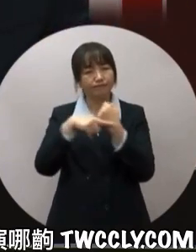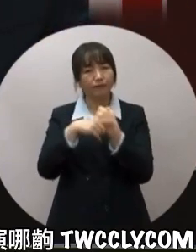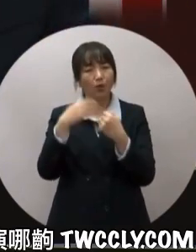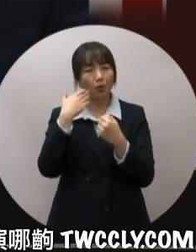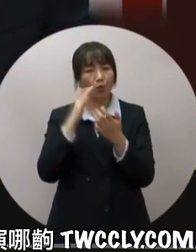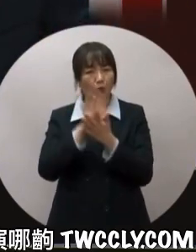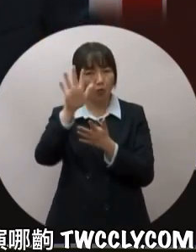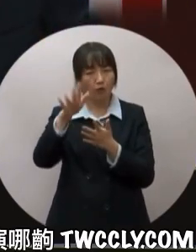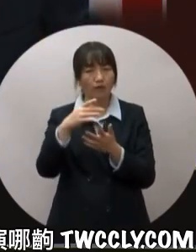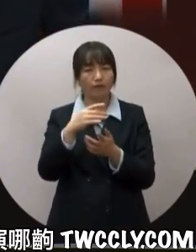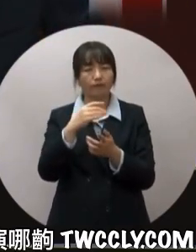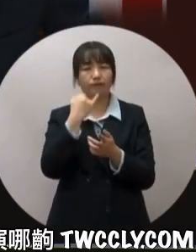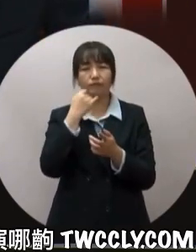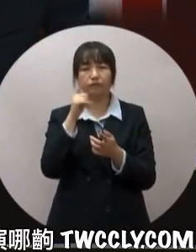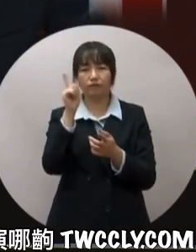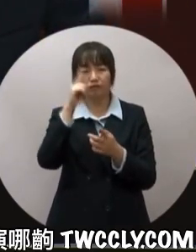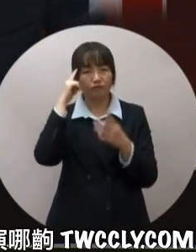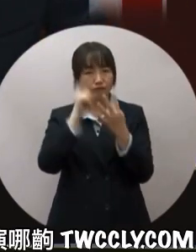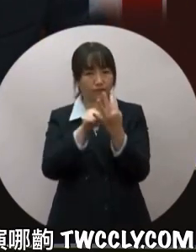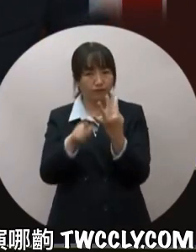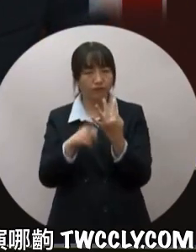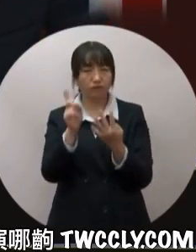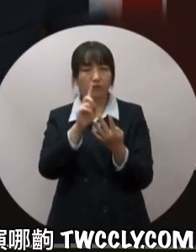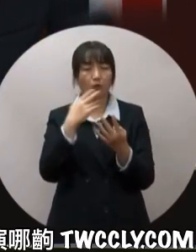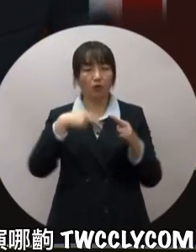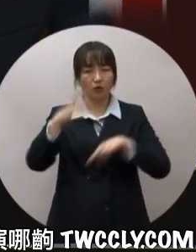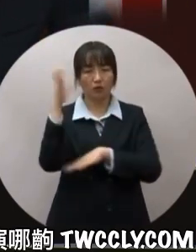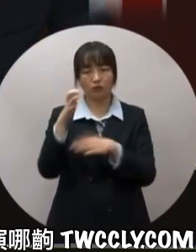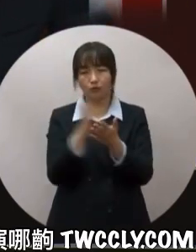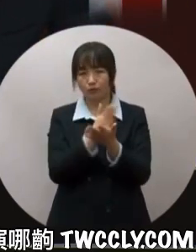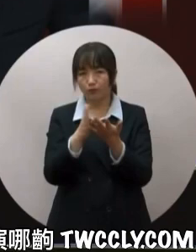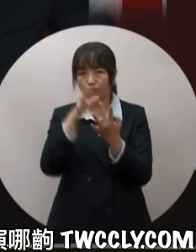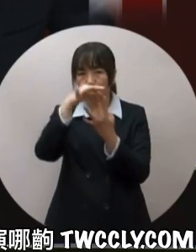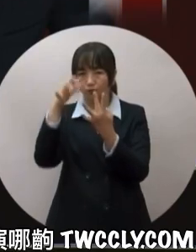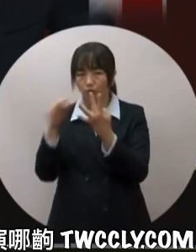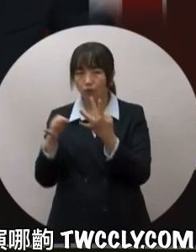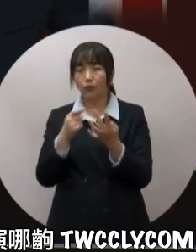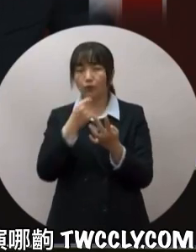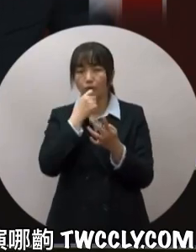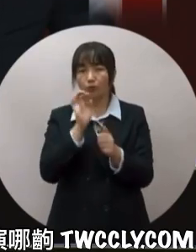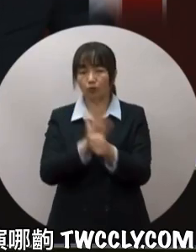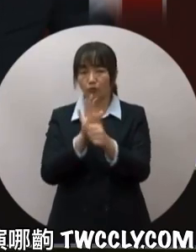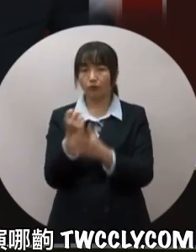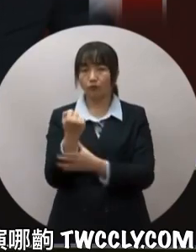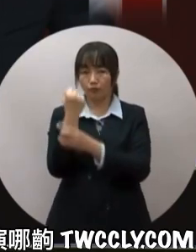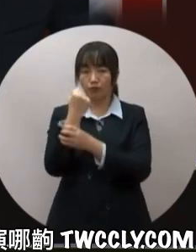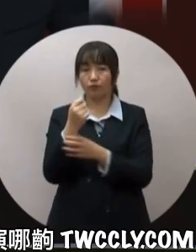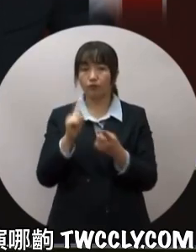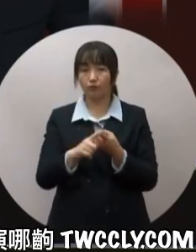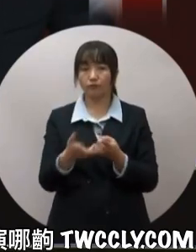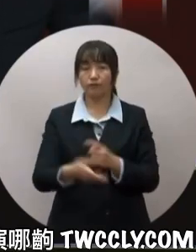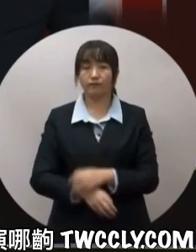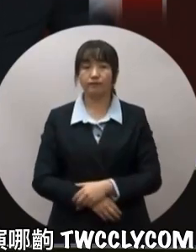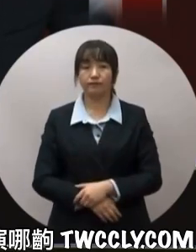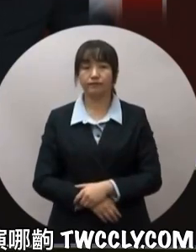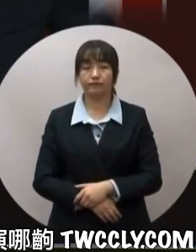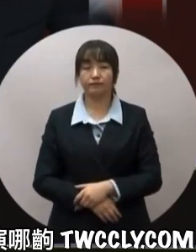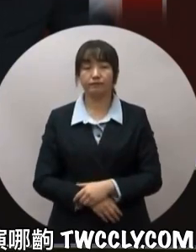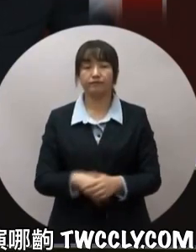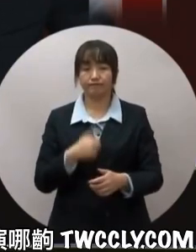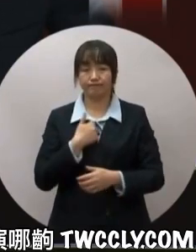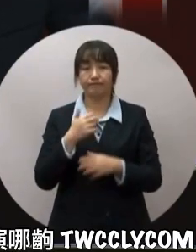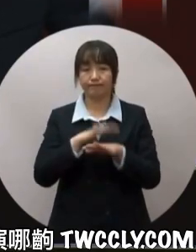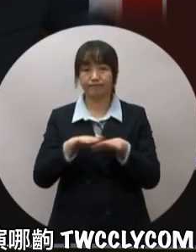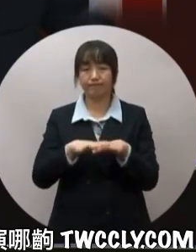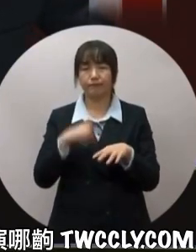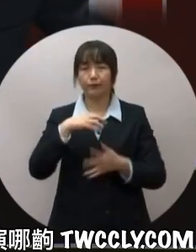一下如果未來有機會不論是哪個方案行政院如果評估之後可行都願意來支持沒有錯吧那當然那當然真的